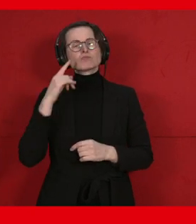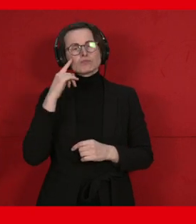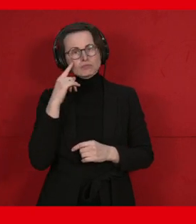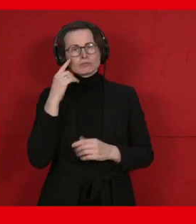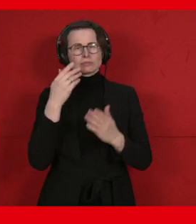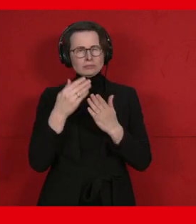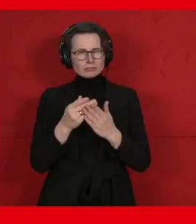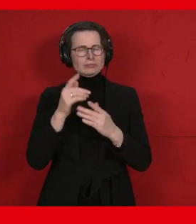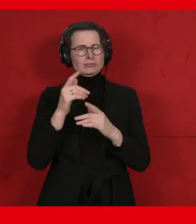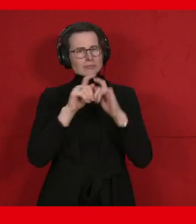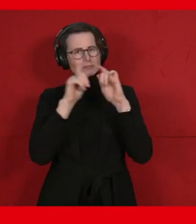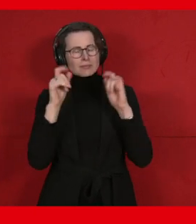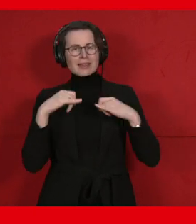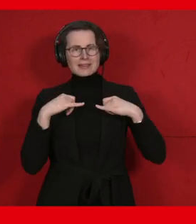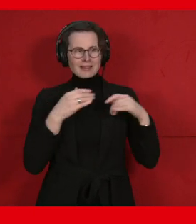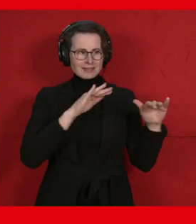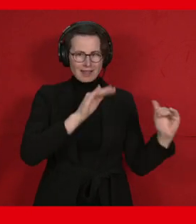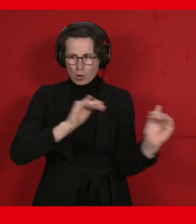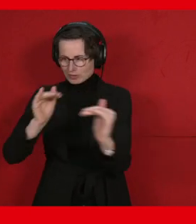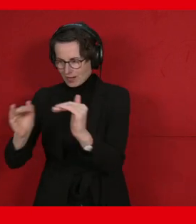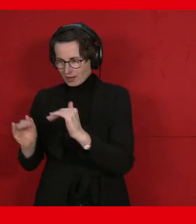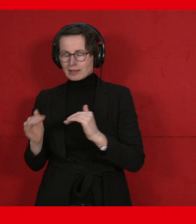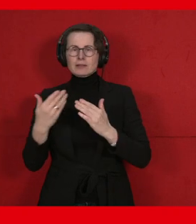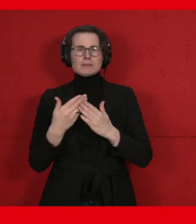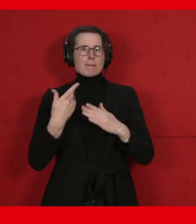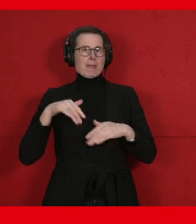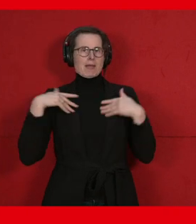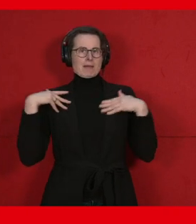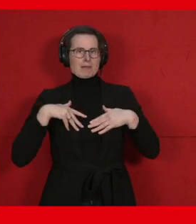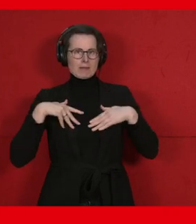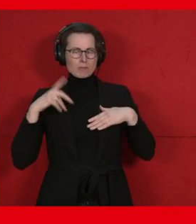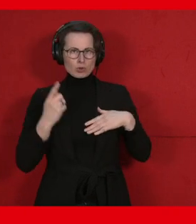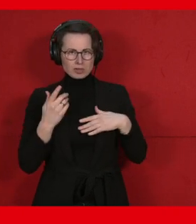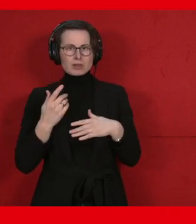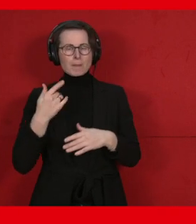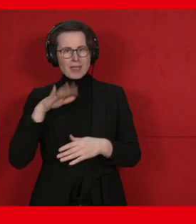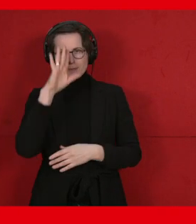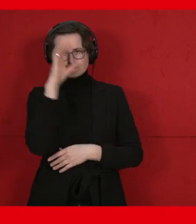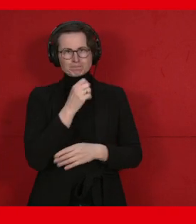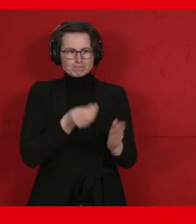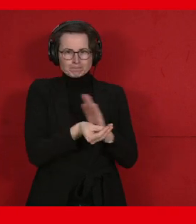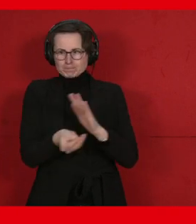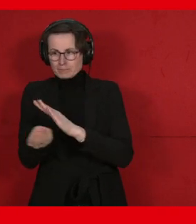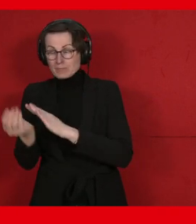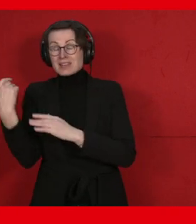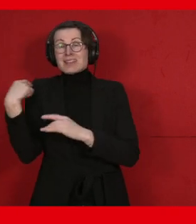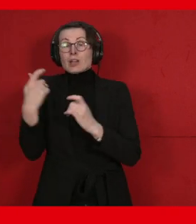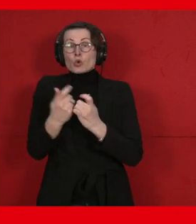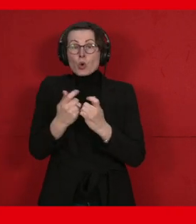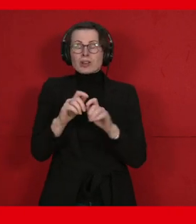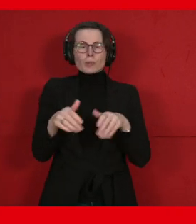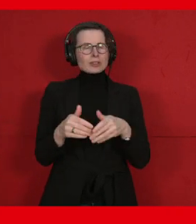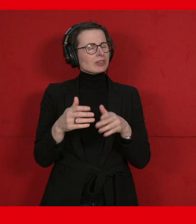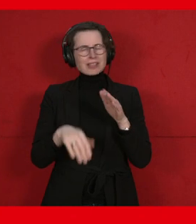des Interessensausgleichs noch viel stärker ist, den wir auch verinnerlichen müssen auf allen Seiten. Ich glaube, dass uns das bei der Kohlekommission noch nicht ganz gelungen